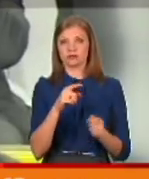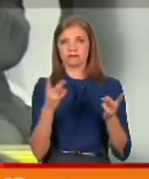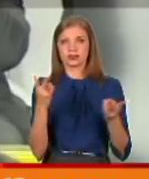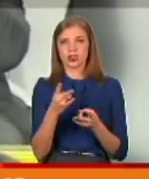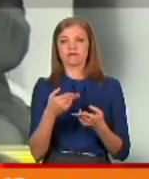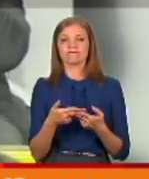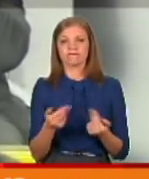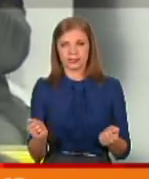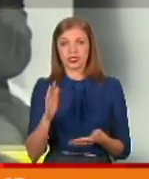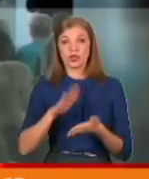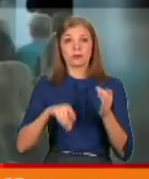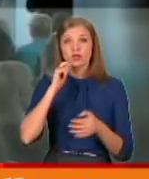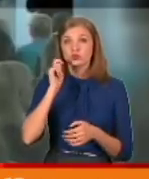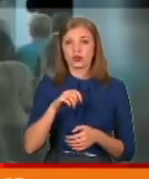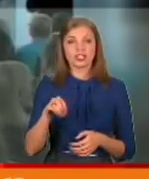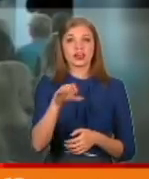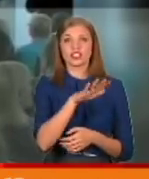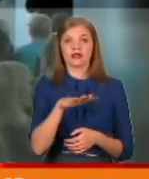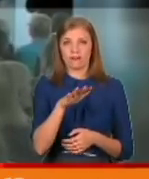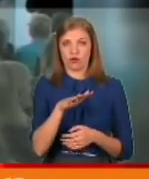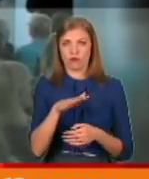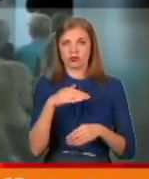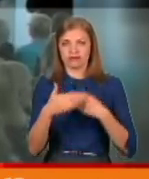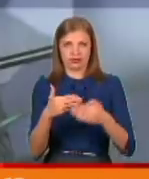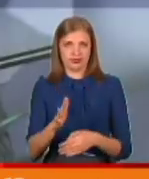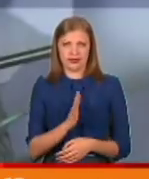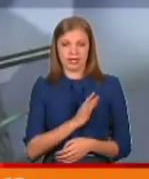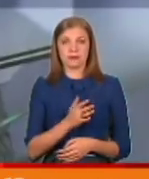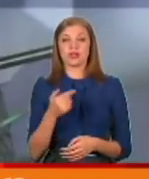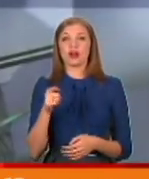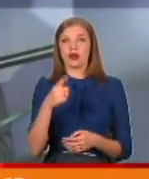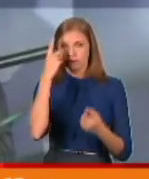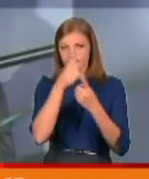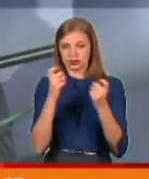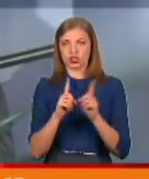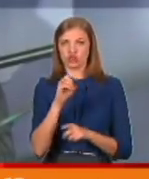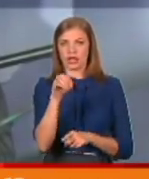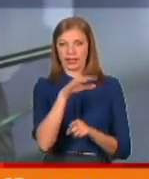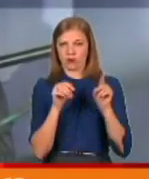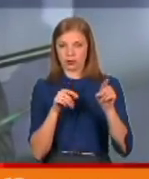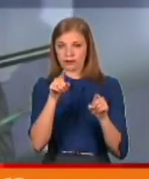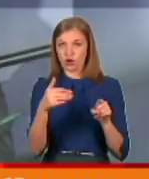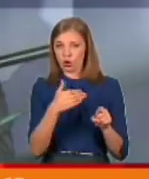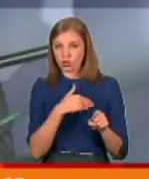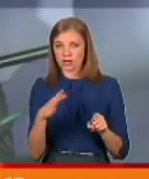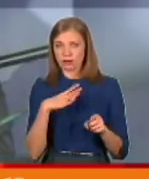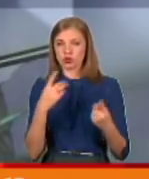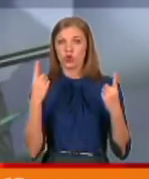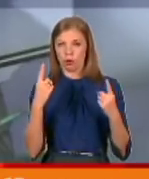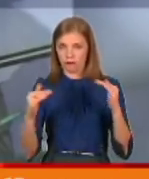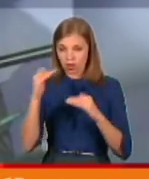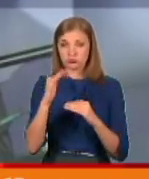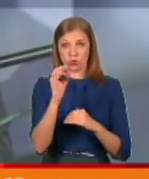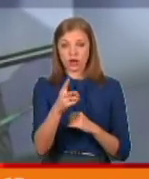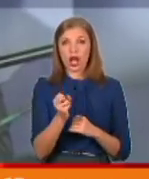час визнати – без України Європі пазлів не скласти. Меседж посилається спочатку європейцям. Ви хочете бути глобальним ігроком?